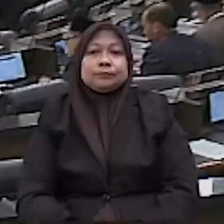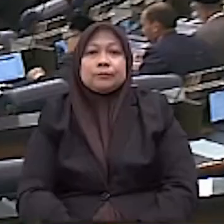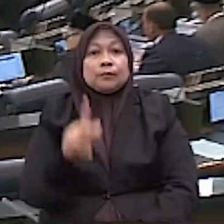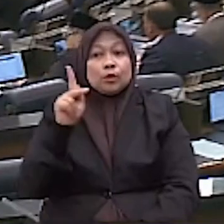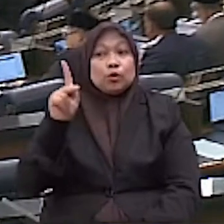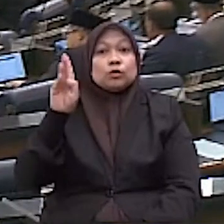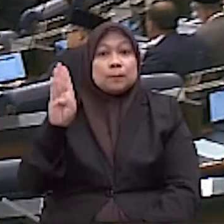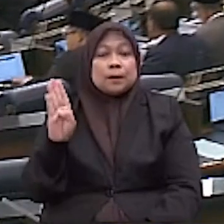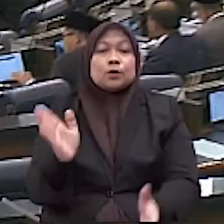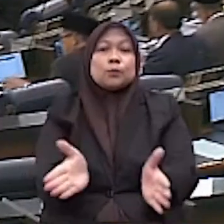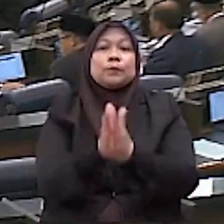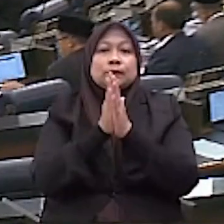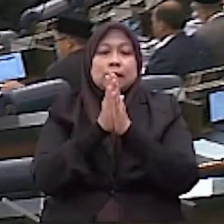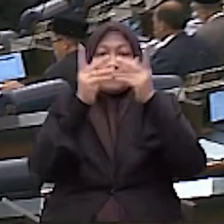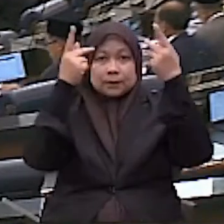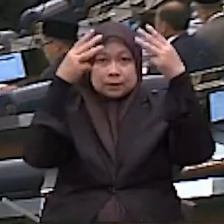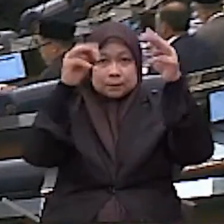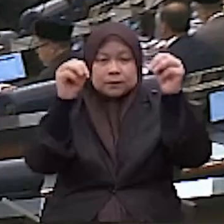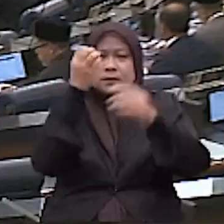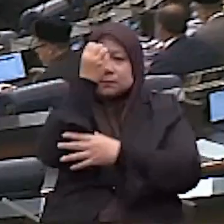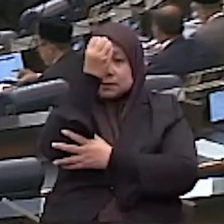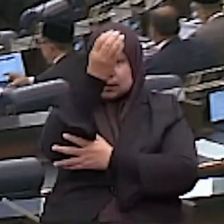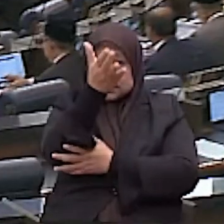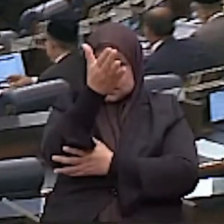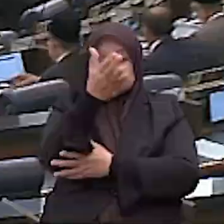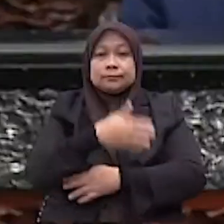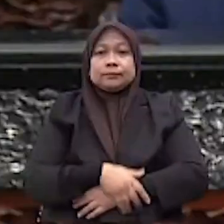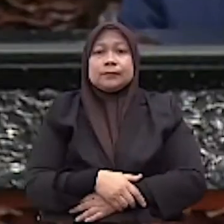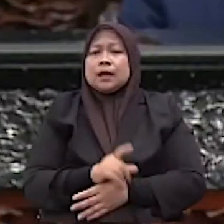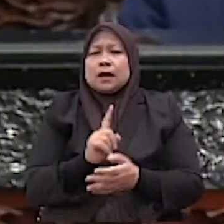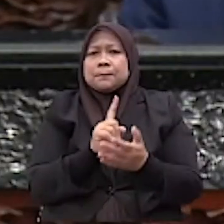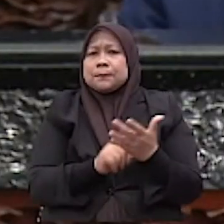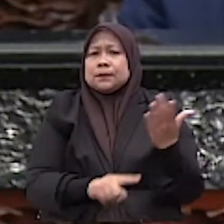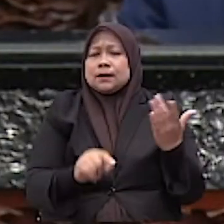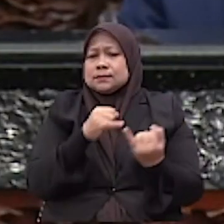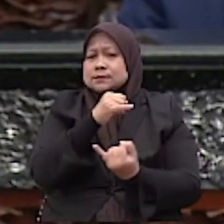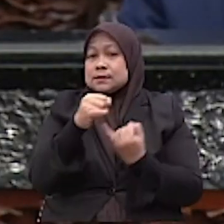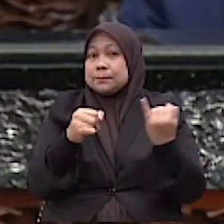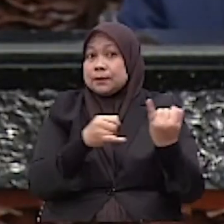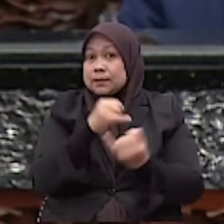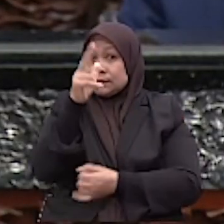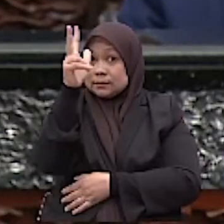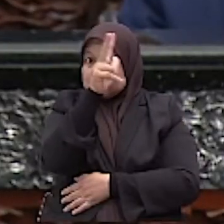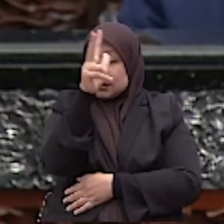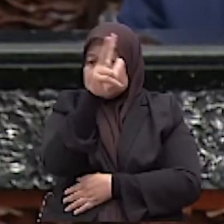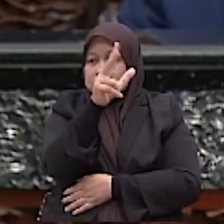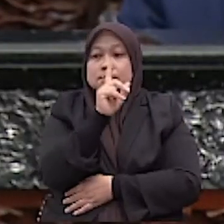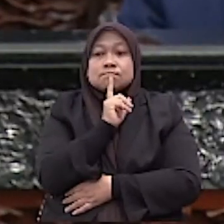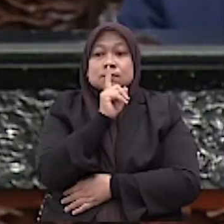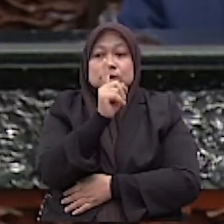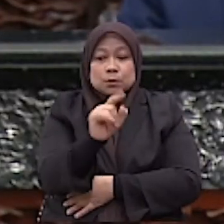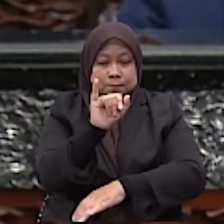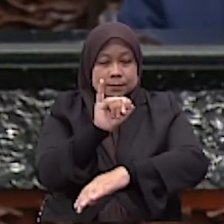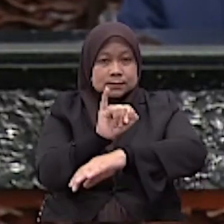Kota Baru minta Perdana Menteri menyatakan Apakah jaminan kerajaan bahwa